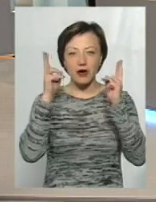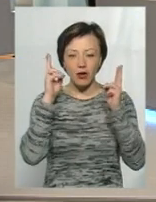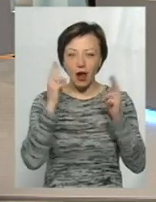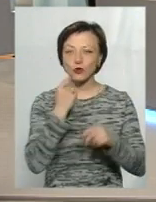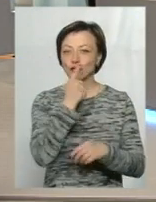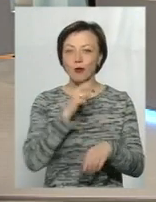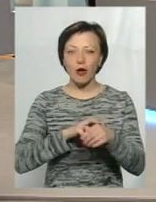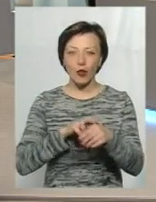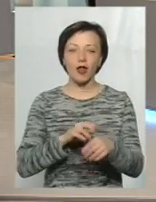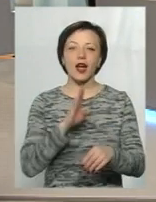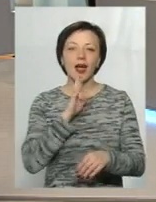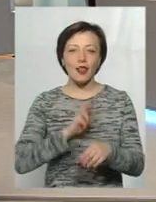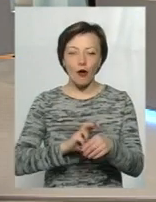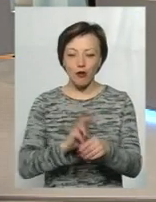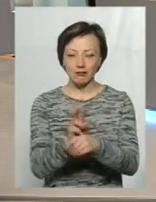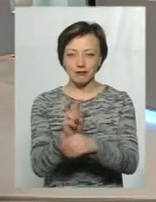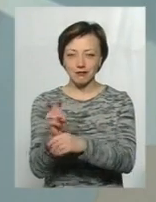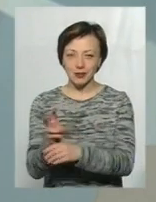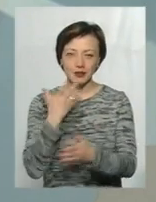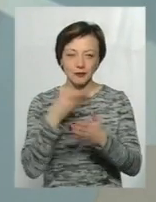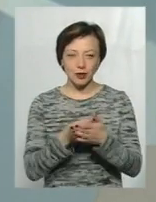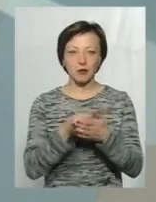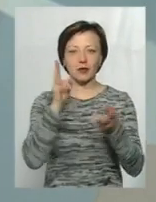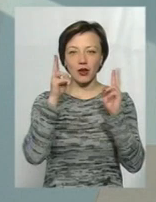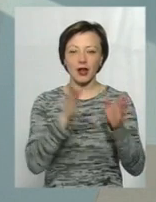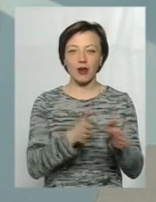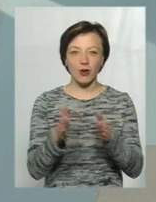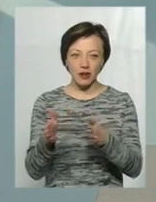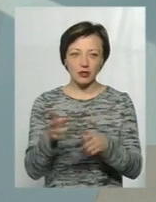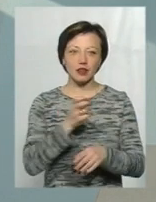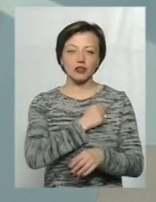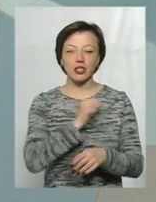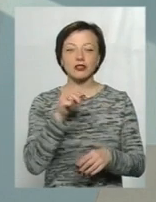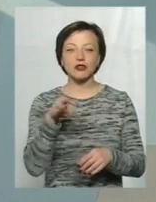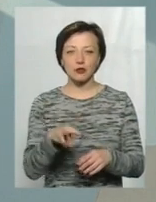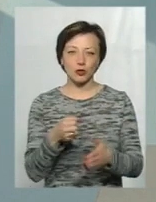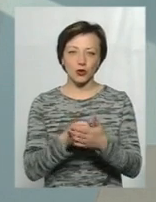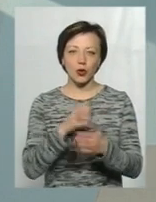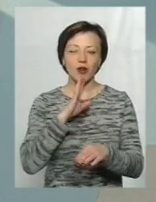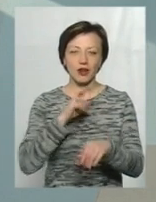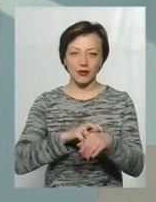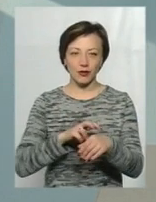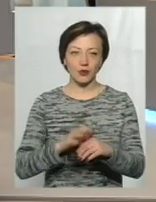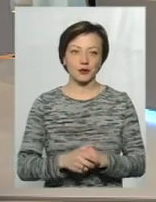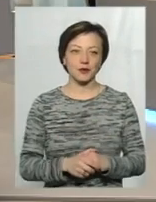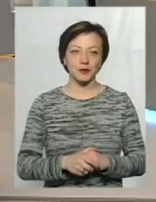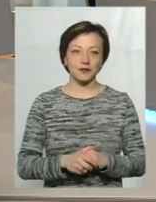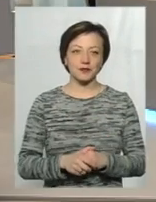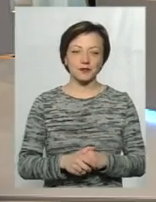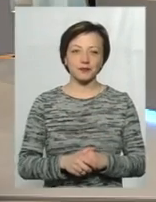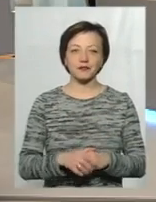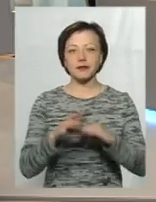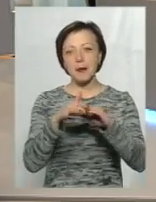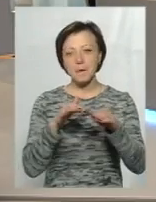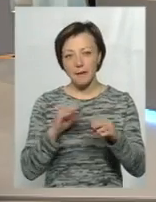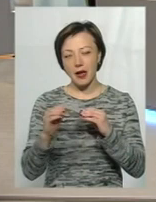і от регулярно його відвідувати. До перукаря жінки ходять регулярніше, на жаль, ніж не забувають, да, до сходити на манікюр,